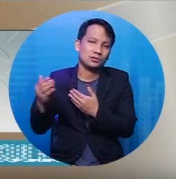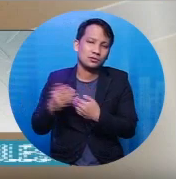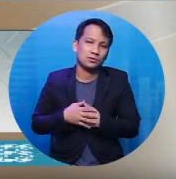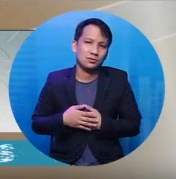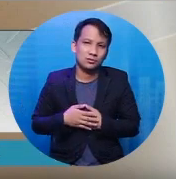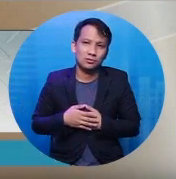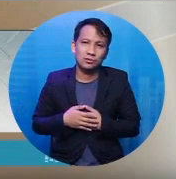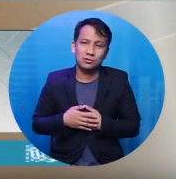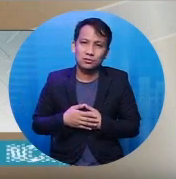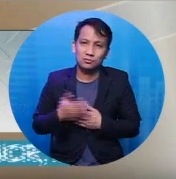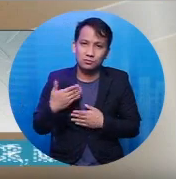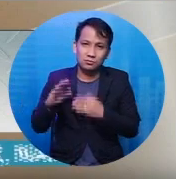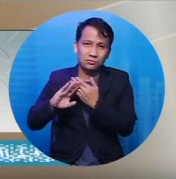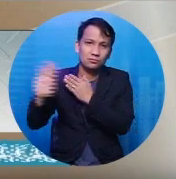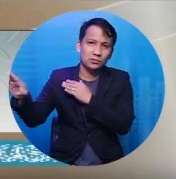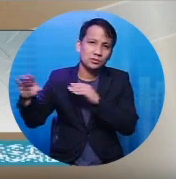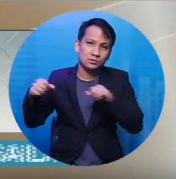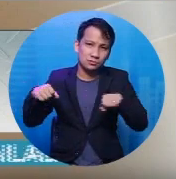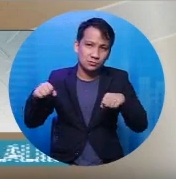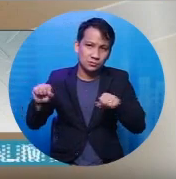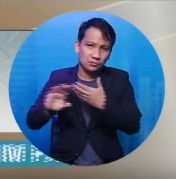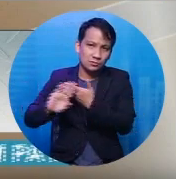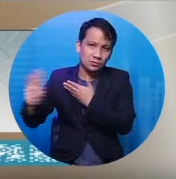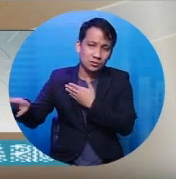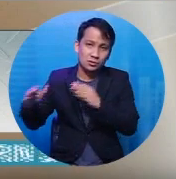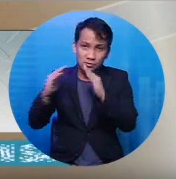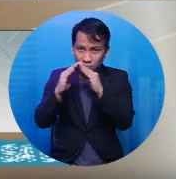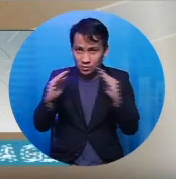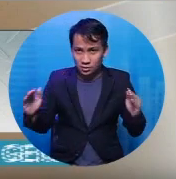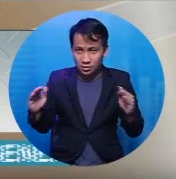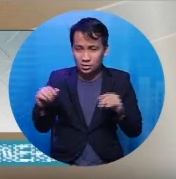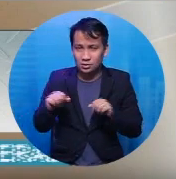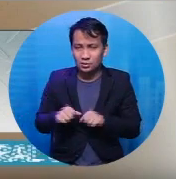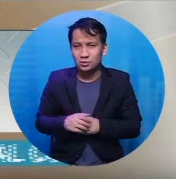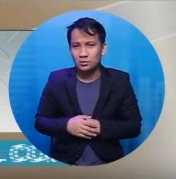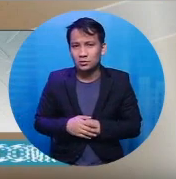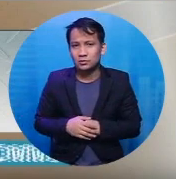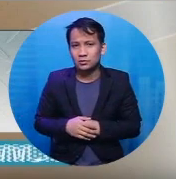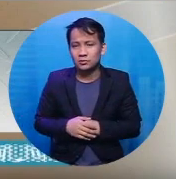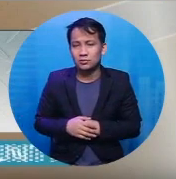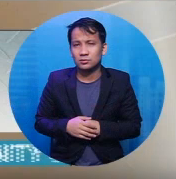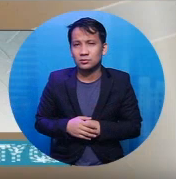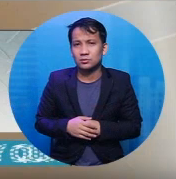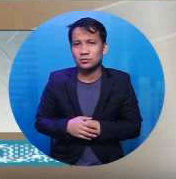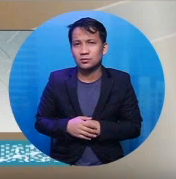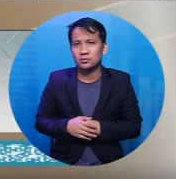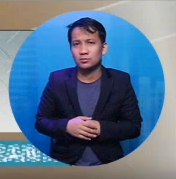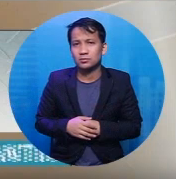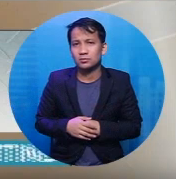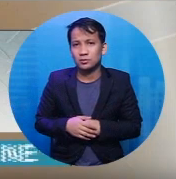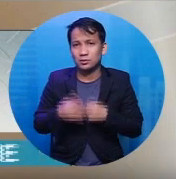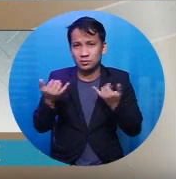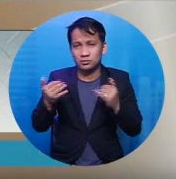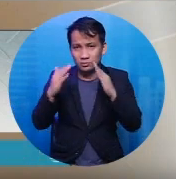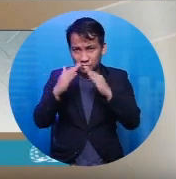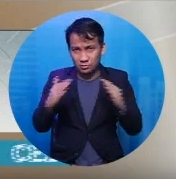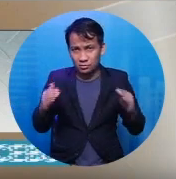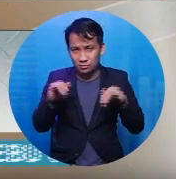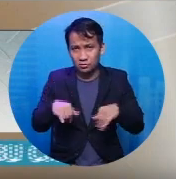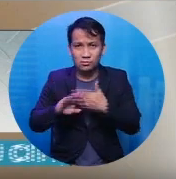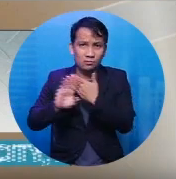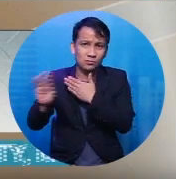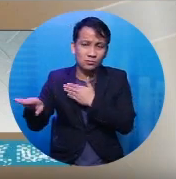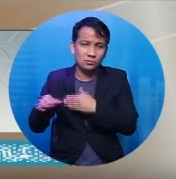lahat. Kasi yung motor ko, binalik ko na rin. Motor, yung bahay? Dito. Dito yung bahay. Ibabalik mo rin yan,